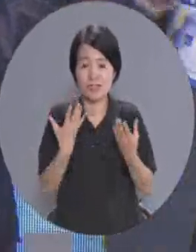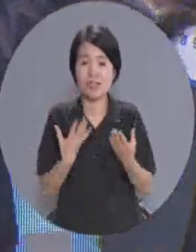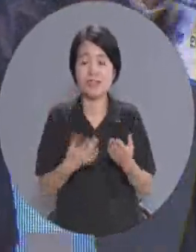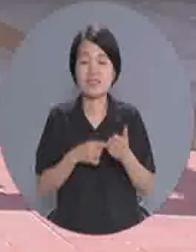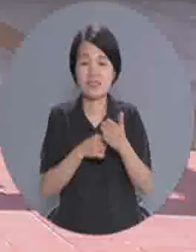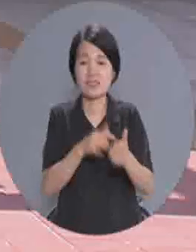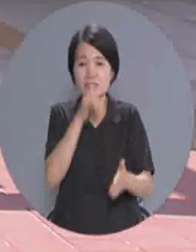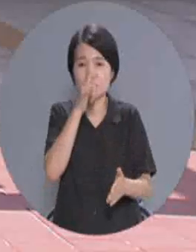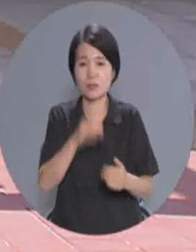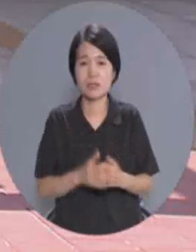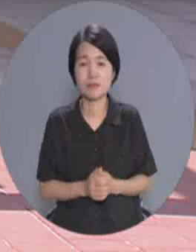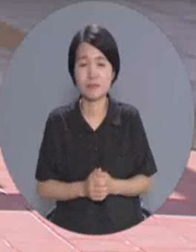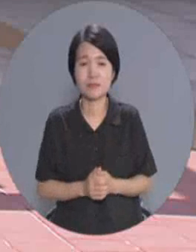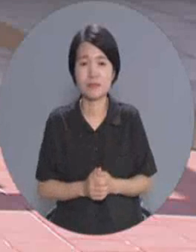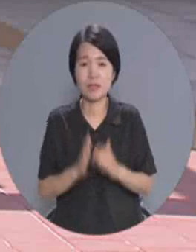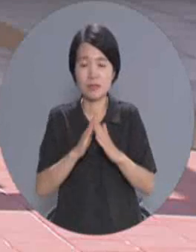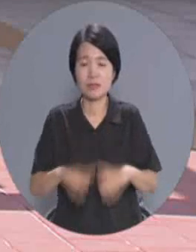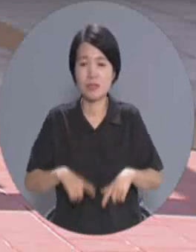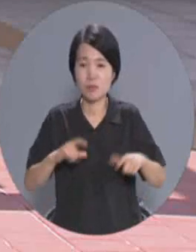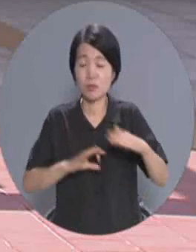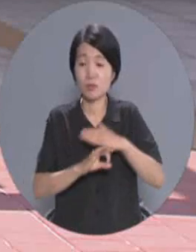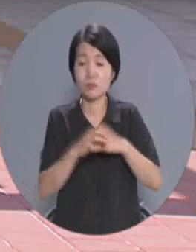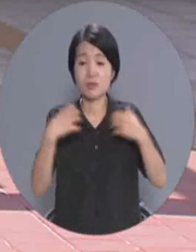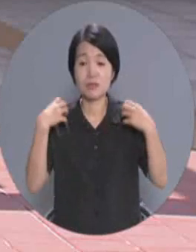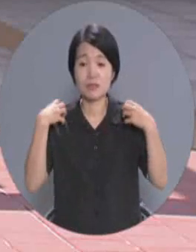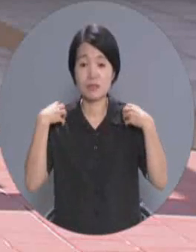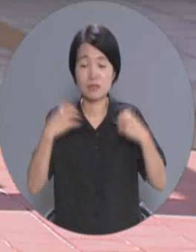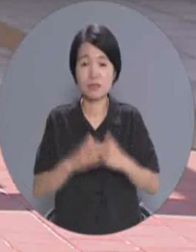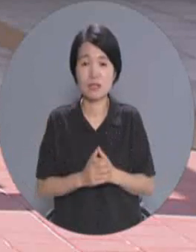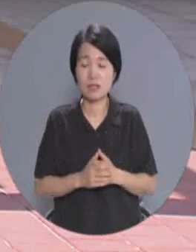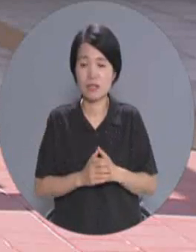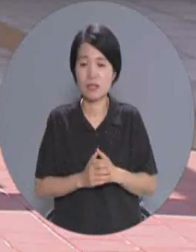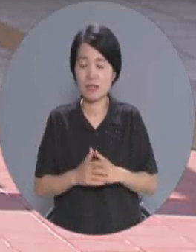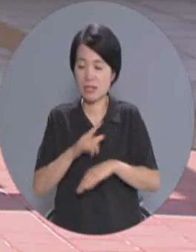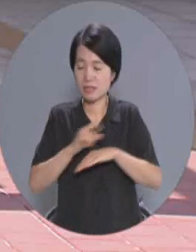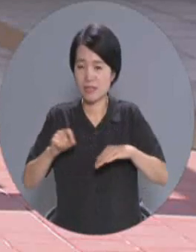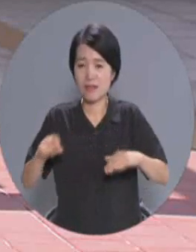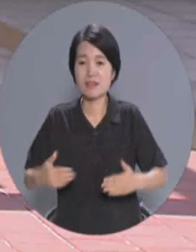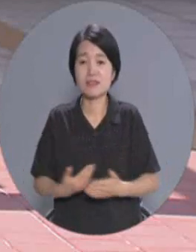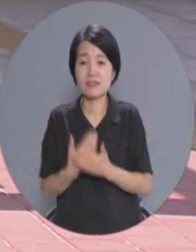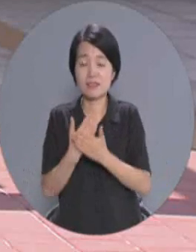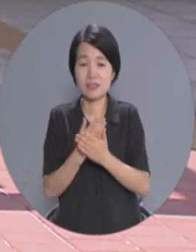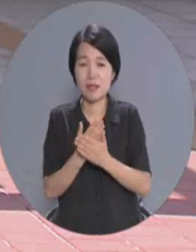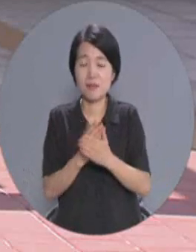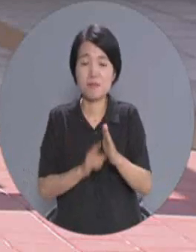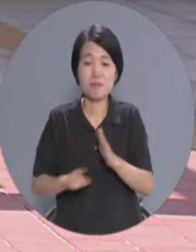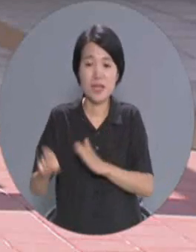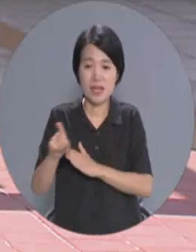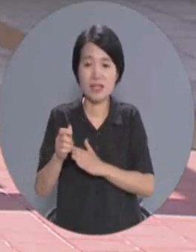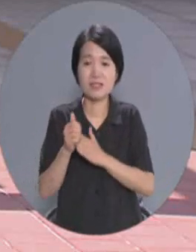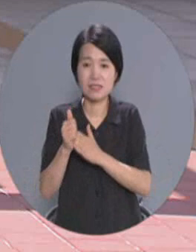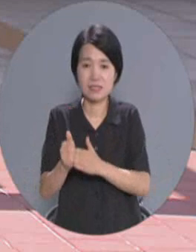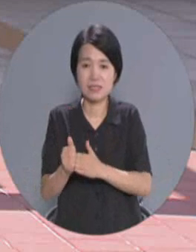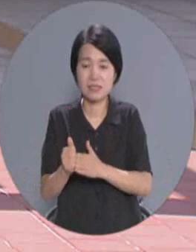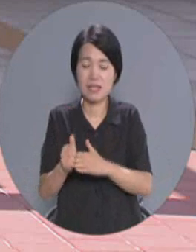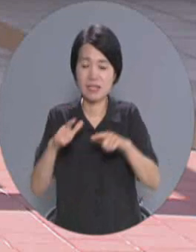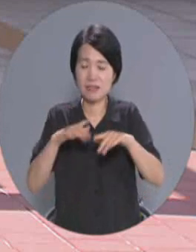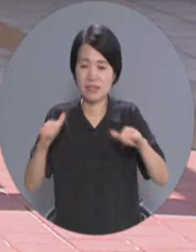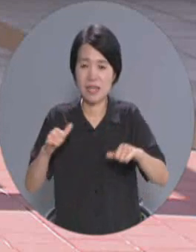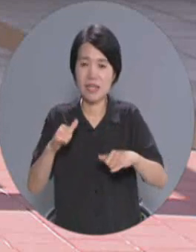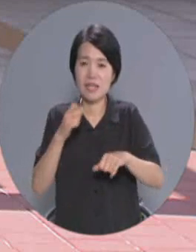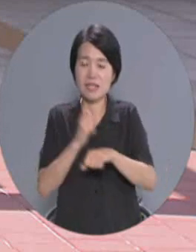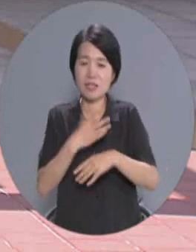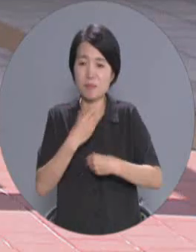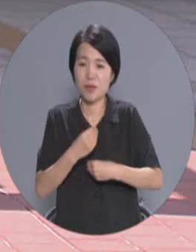이루어졌습니다. 전라남도 동부청사가 지역의 성장과 발전을 이끌고 주민 행정 편의를 개선할 수